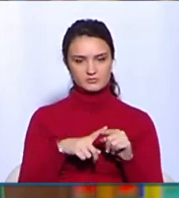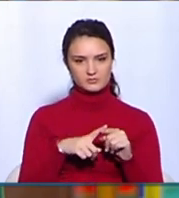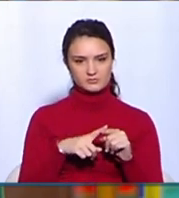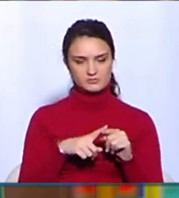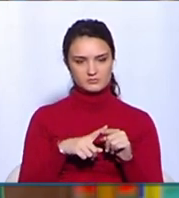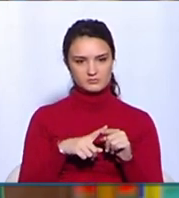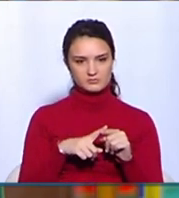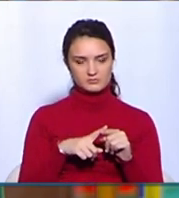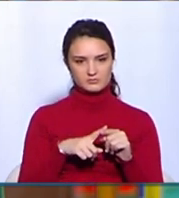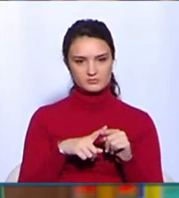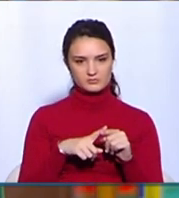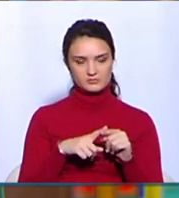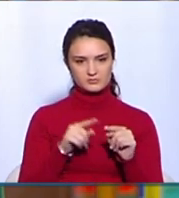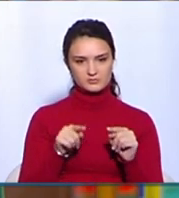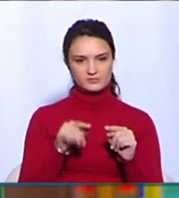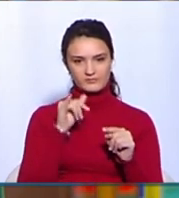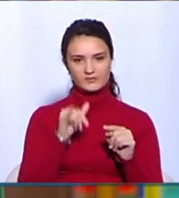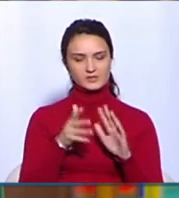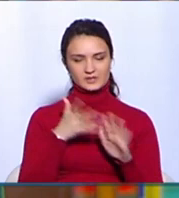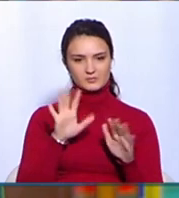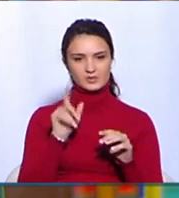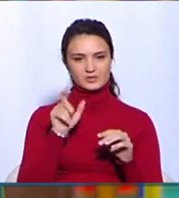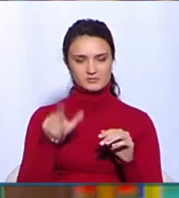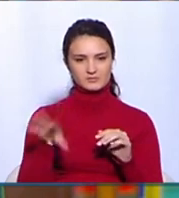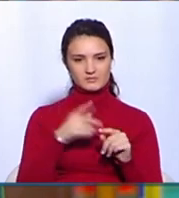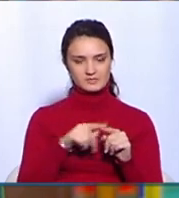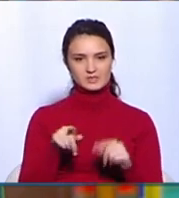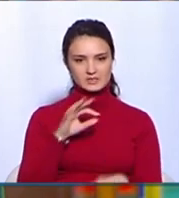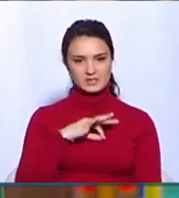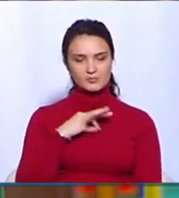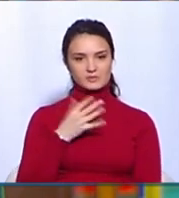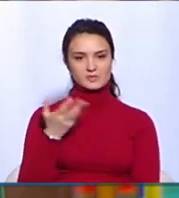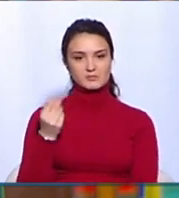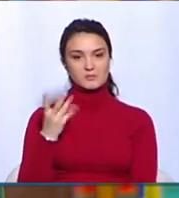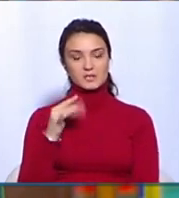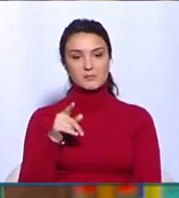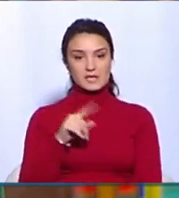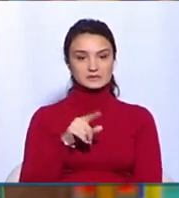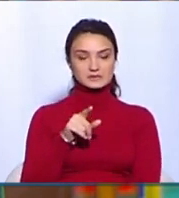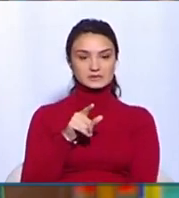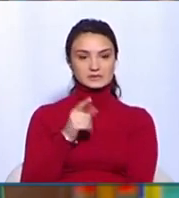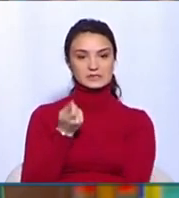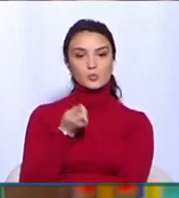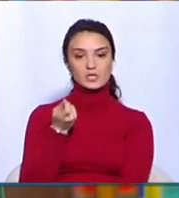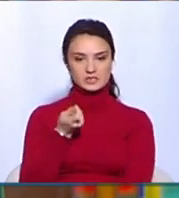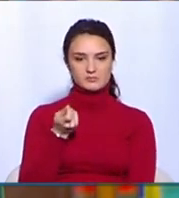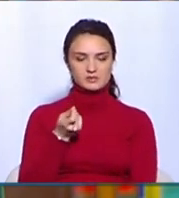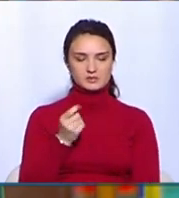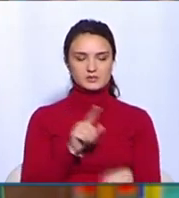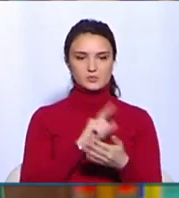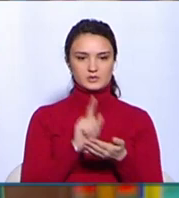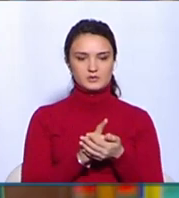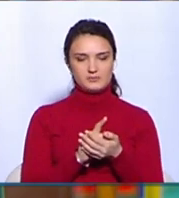იაზრებს, რომ იმ თანატოლის უკან არიან ადამიანები, რომელიც ამით სარგებლობას იღებენ, მაგრამ აი ასეთი ნიუანსებიც კი